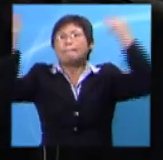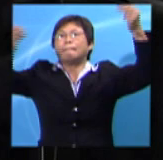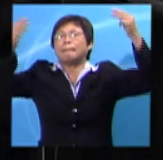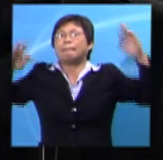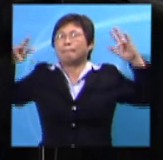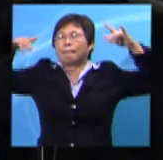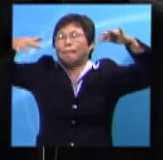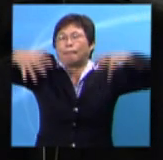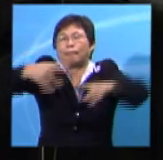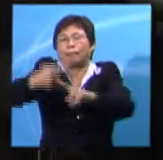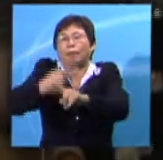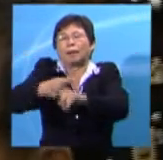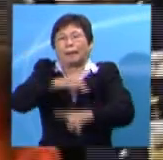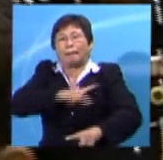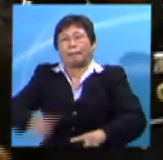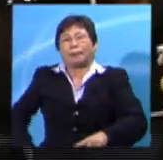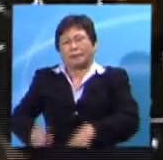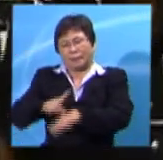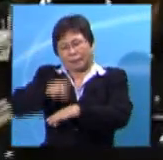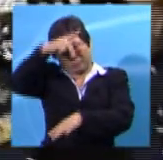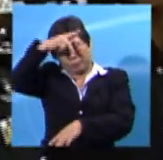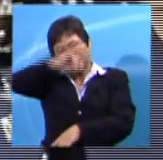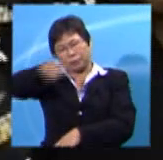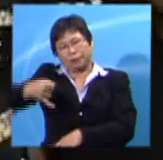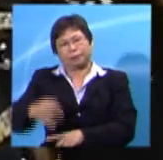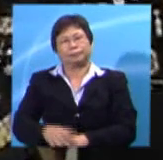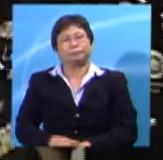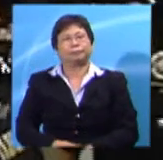perhimpunan bulanan Kementerian di